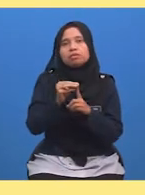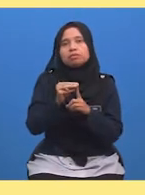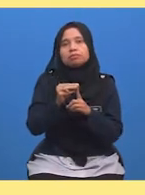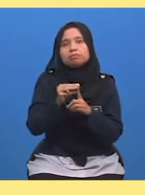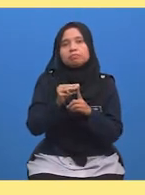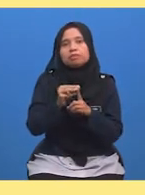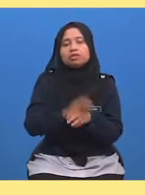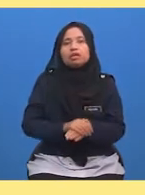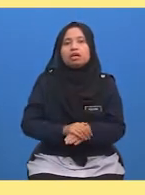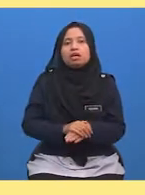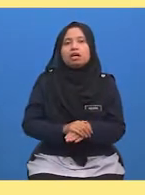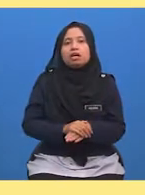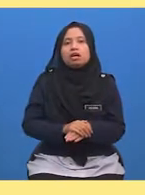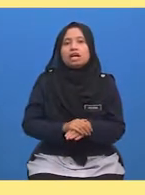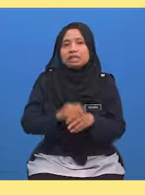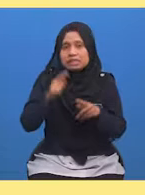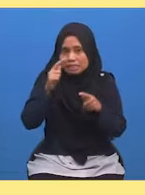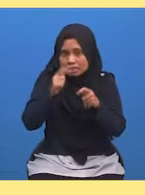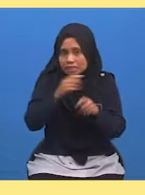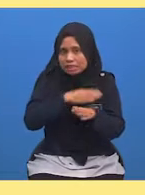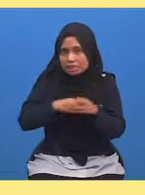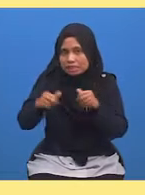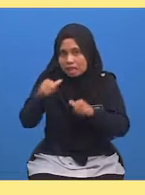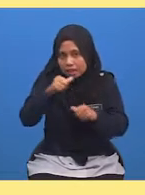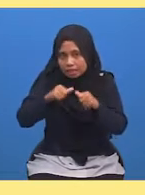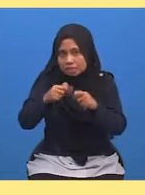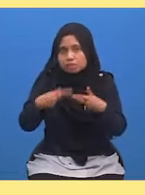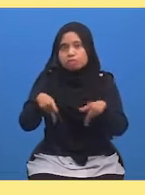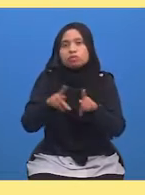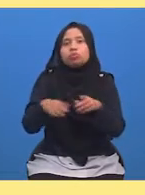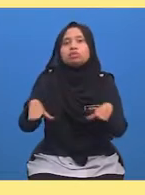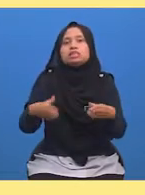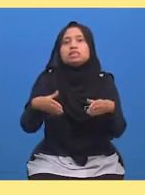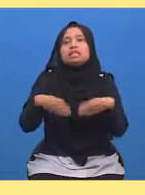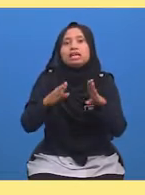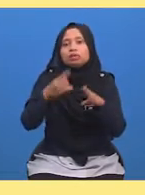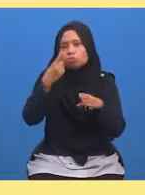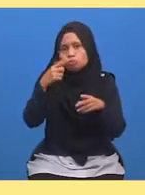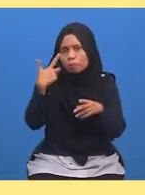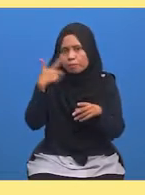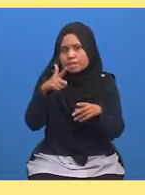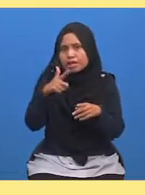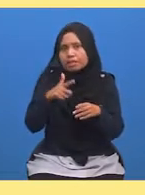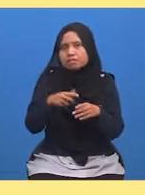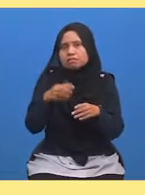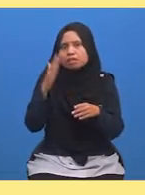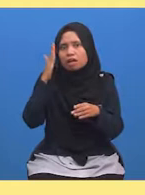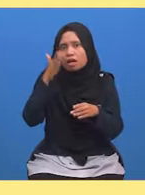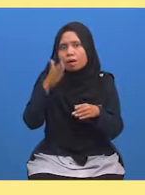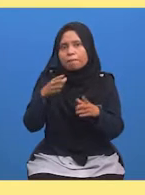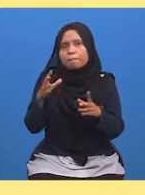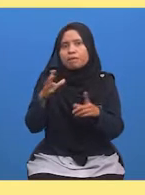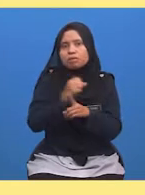Penelitian dan penganalisaan perlu dilakukan untuk melihat jangkaan